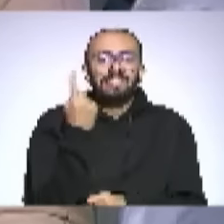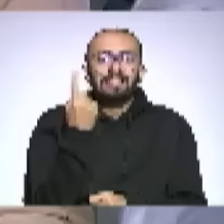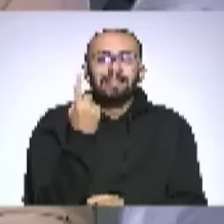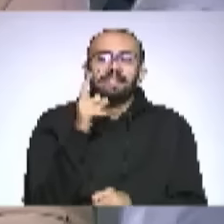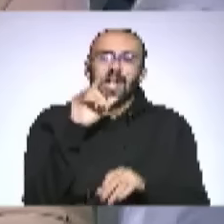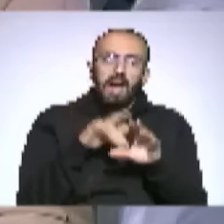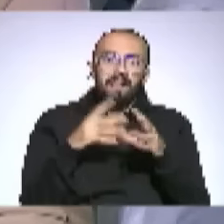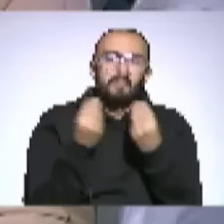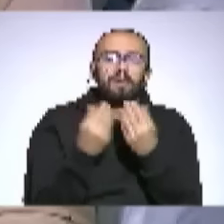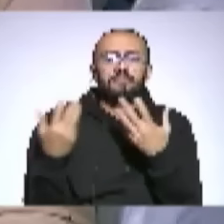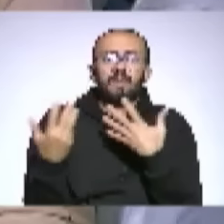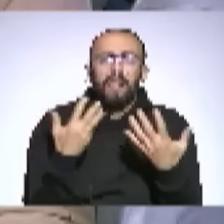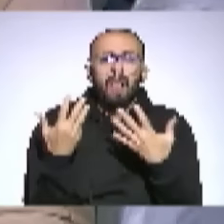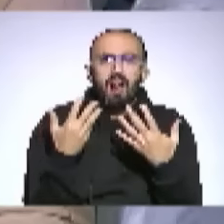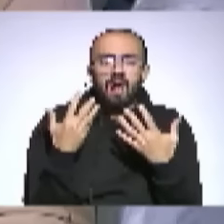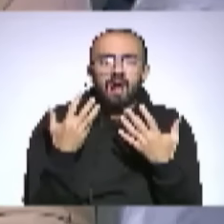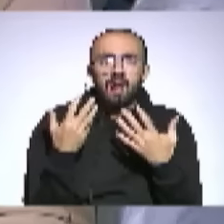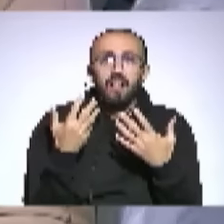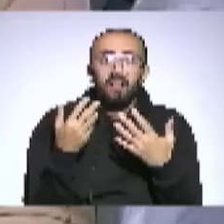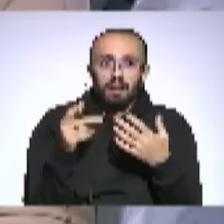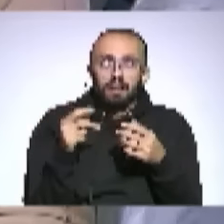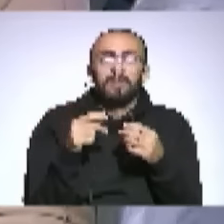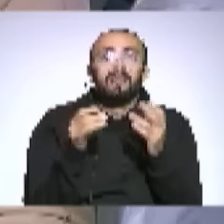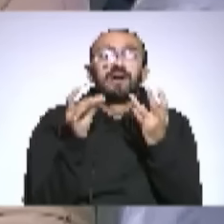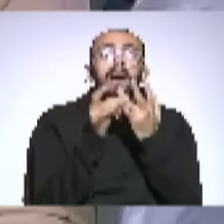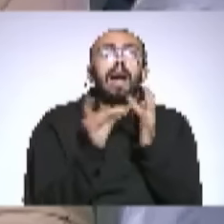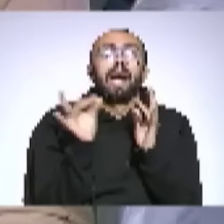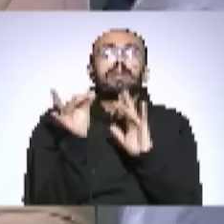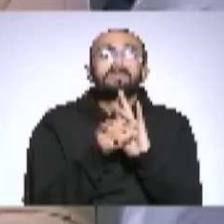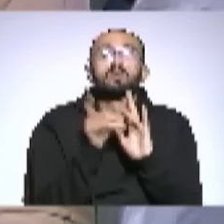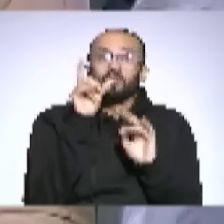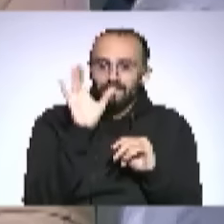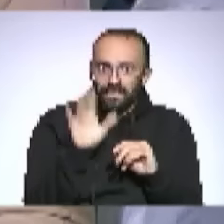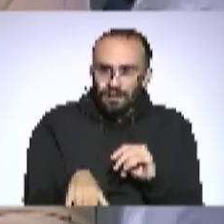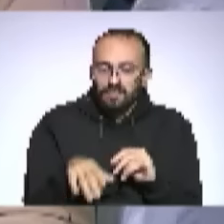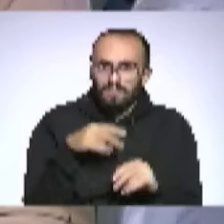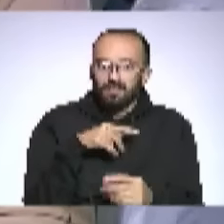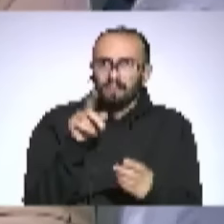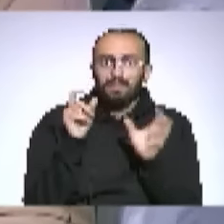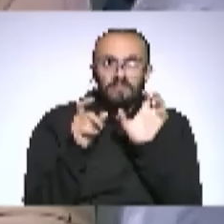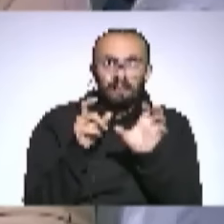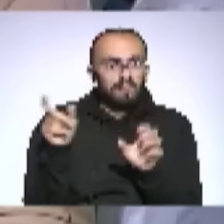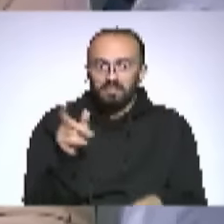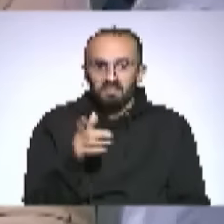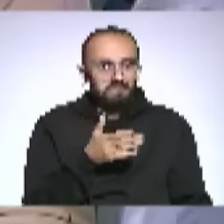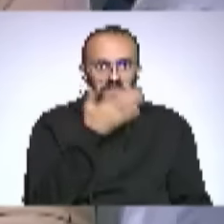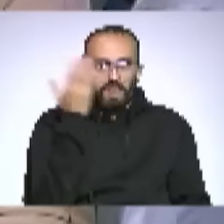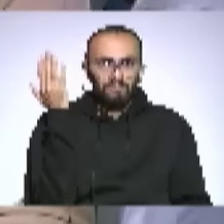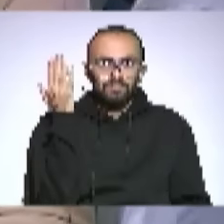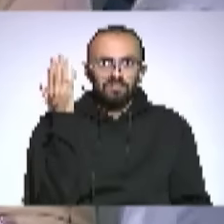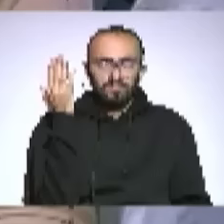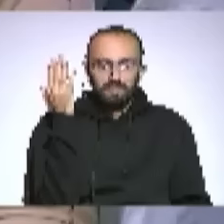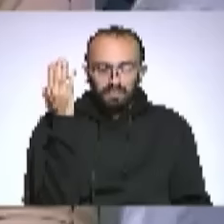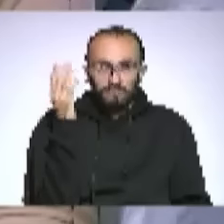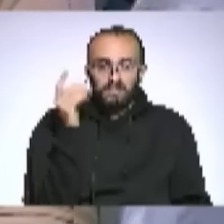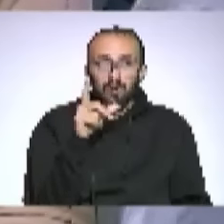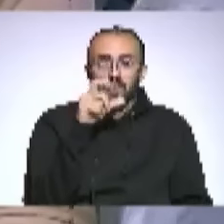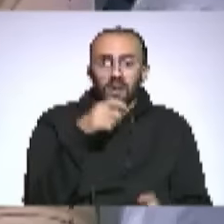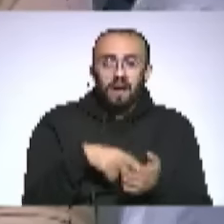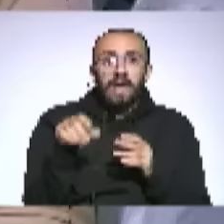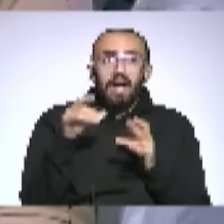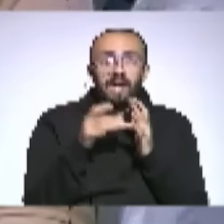وهم قاعدين مع بعض ومنهم صوره وهو بيلبسها خاتم ولما واجهته بالصور انكر ولما بعت له صوره الخاتم